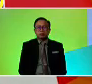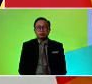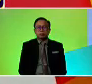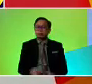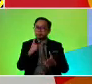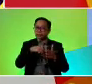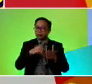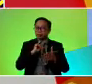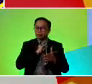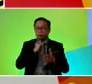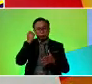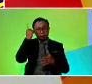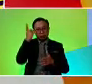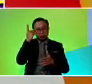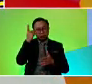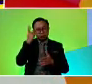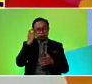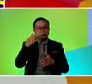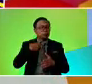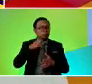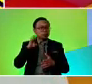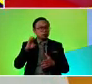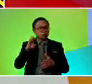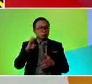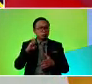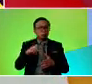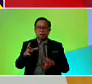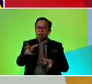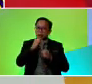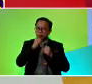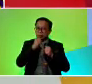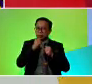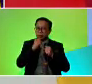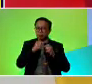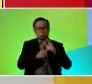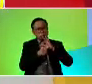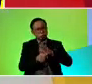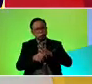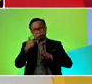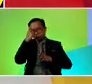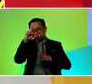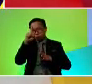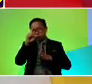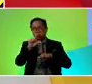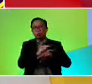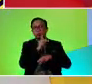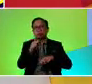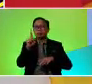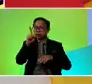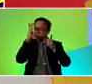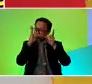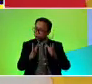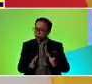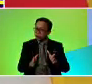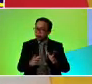apa yang saya paham eksploitasi ya kekuatan mengambil kesempatan untuk mempergunakan seseorang